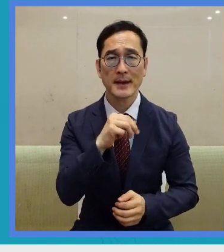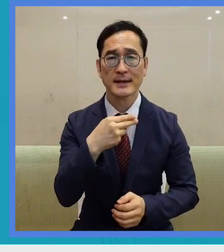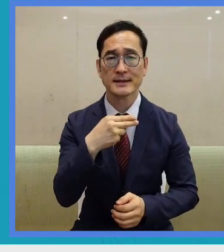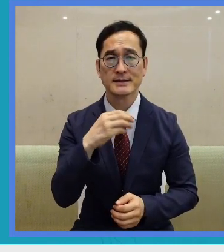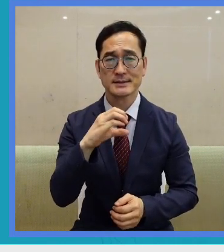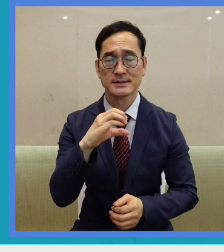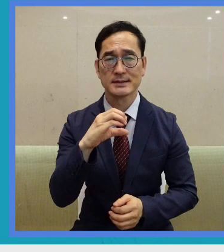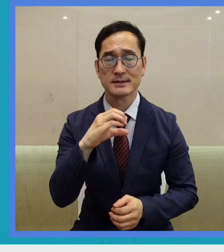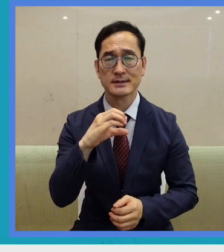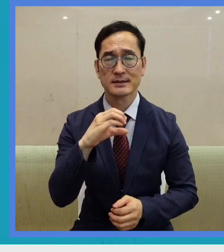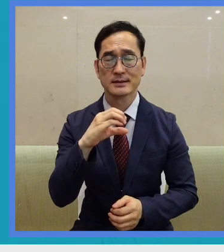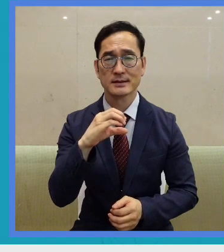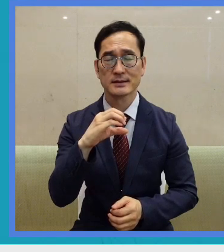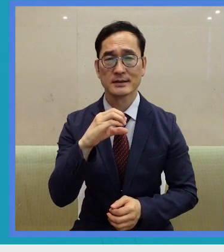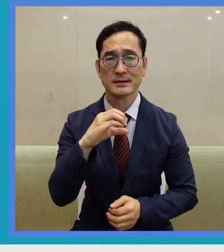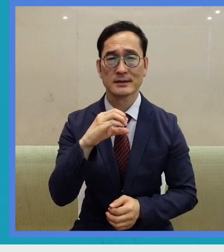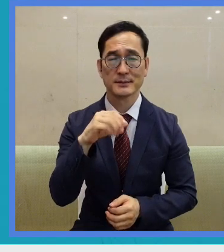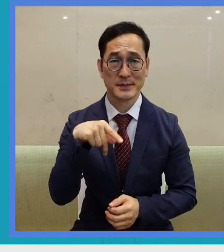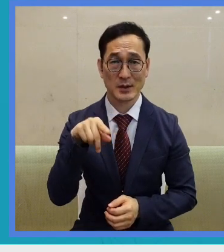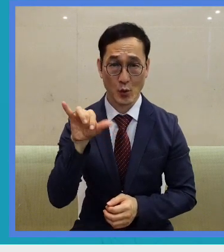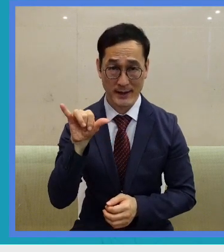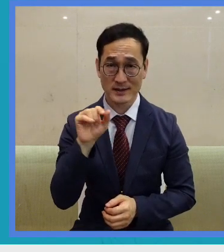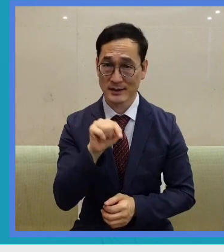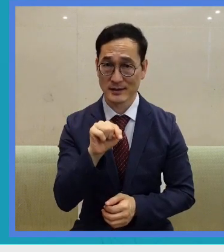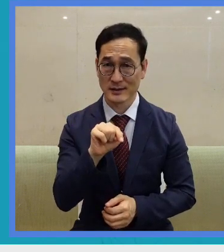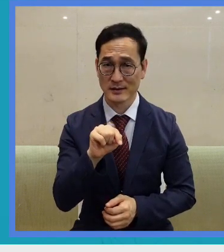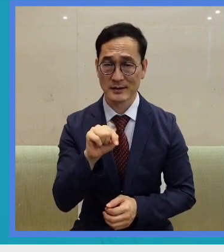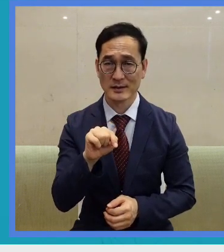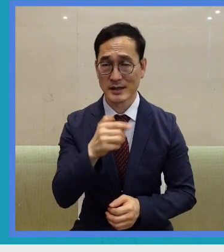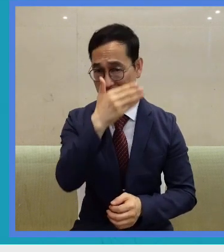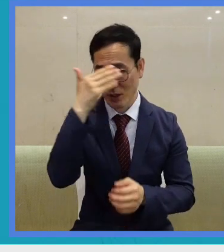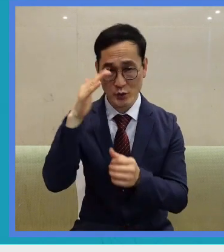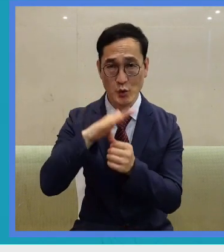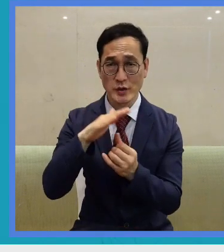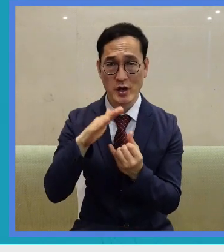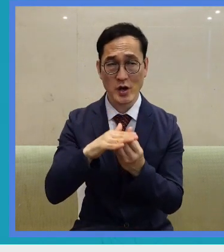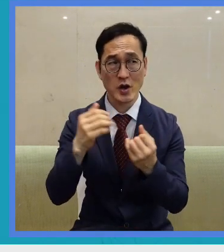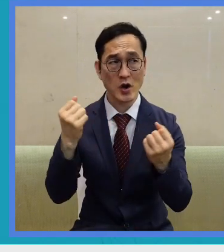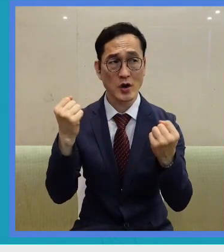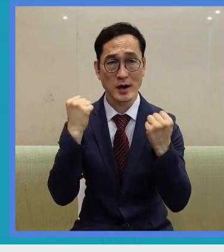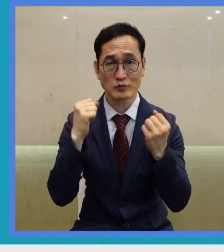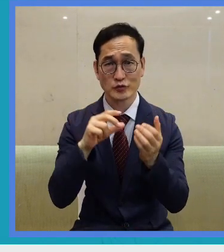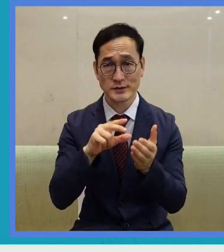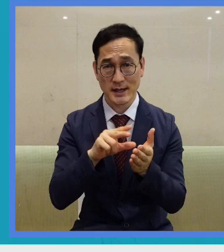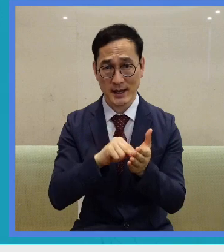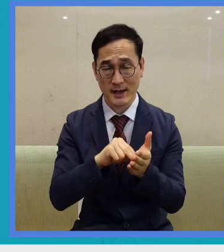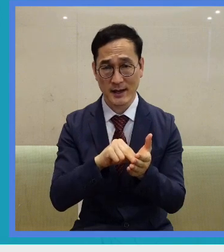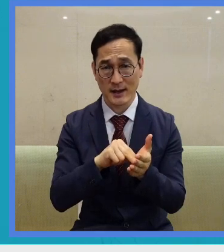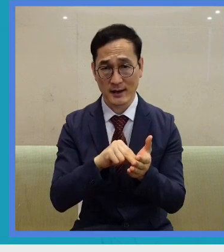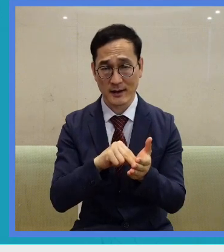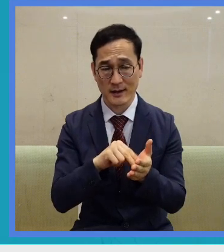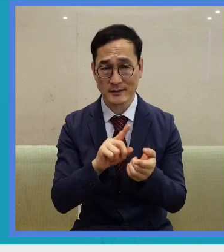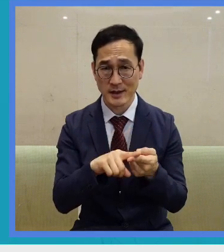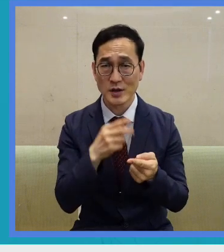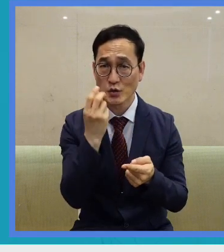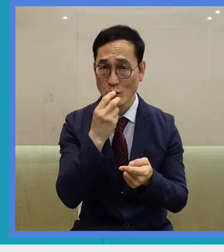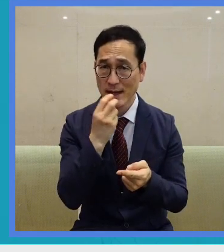MHCYP라고 하는 어떻게 보면은 우리나라 청소년 건강 행태 조사와 같은 유사한 형태로 이제 진행이 되는 조사들이